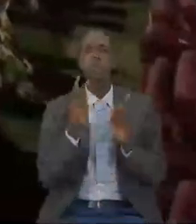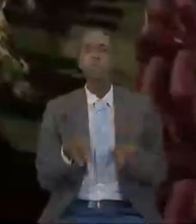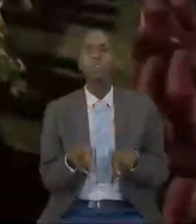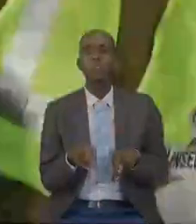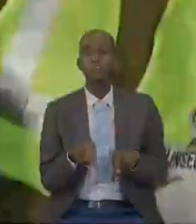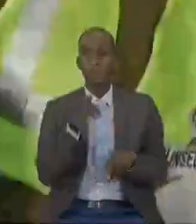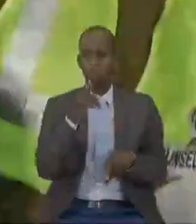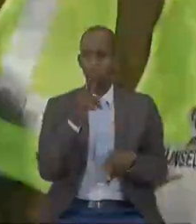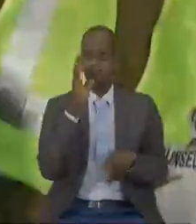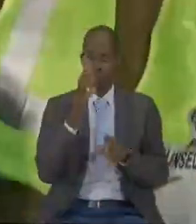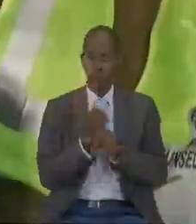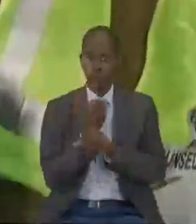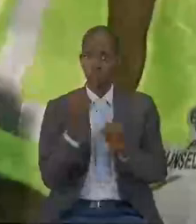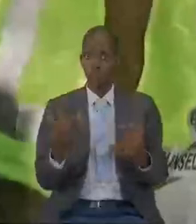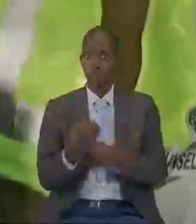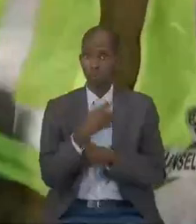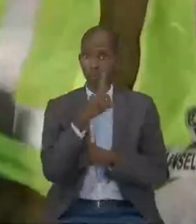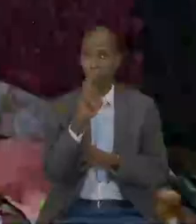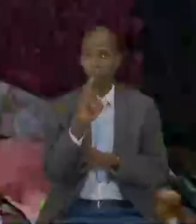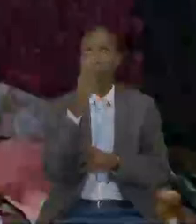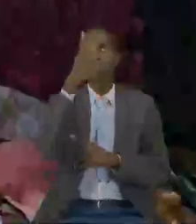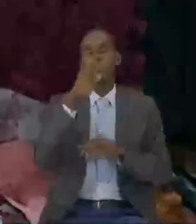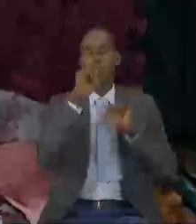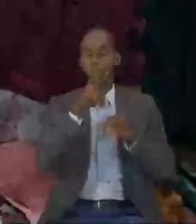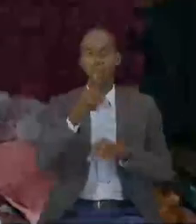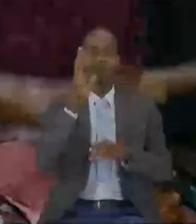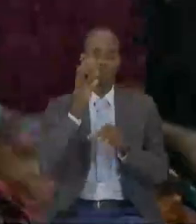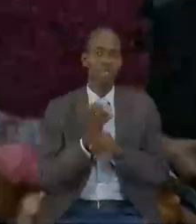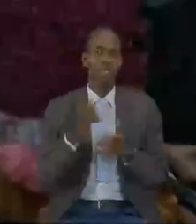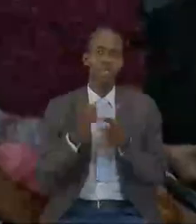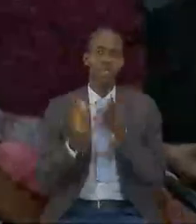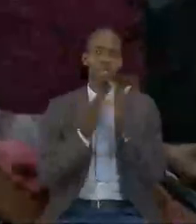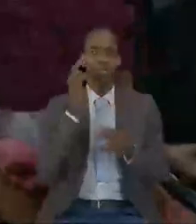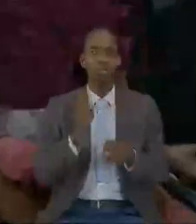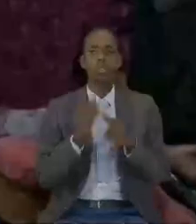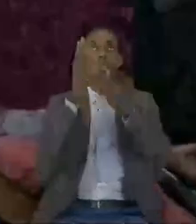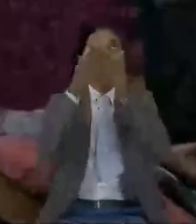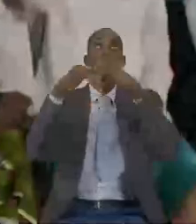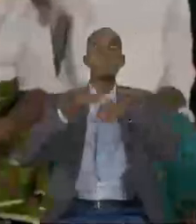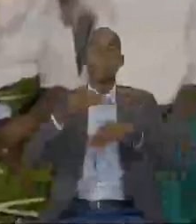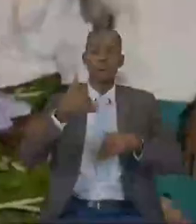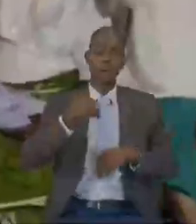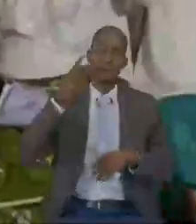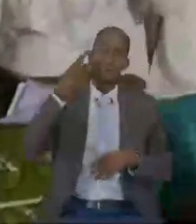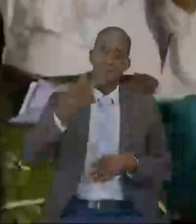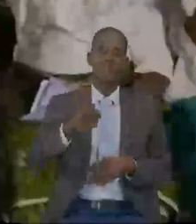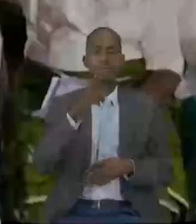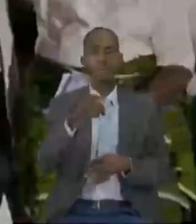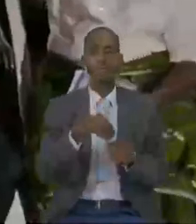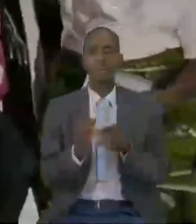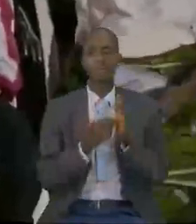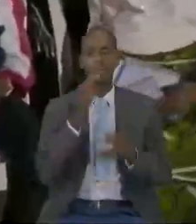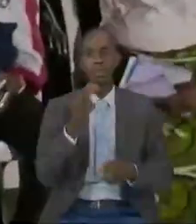es-tu? J'ai dit, où es-tu? Que Dieu te bénisse là-bas. Tu es là. Le ciel t'a